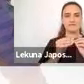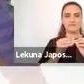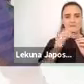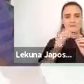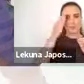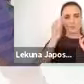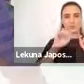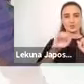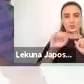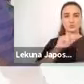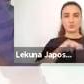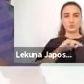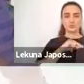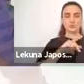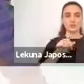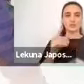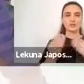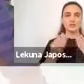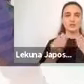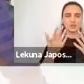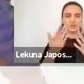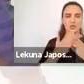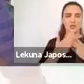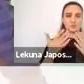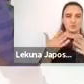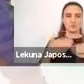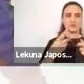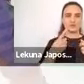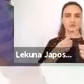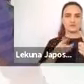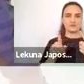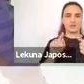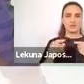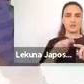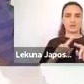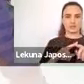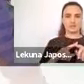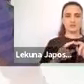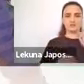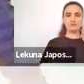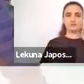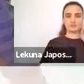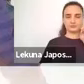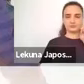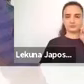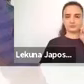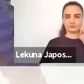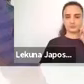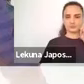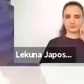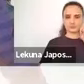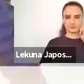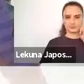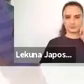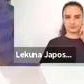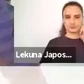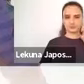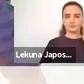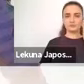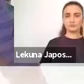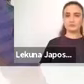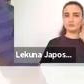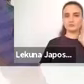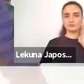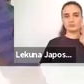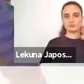მუშაობს, მაგრამ თამაში არის უკვე სხვა. კი ბატონო, რა ეს მოყირჭების ფაქტორი? გავაბრალოფერო. კი,